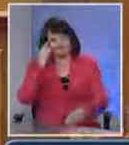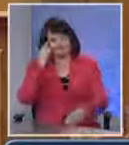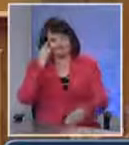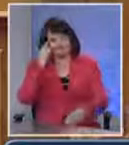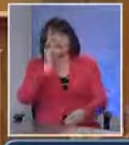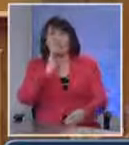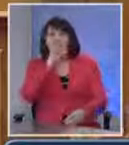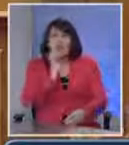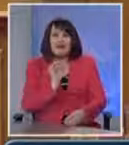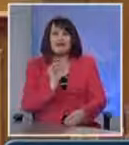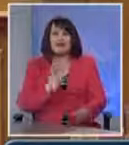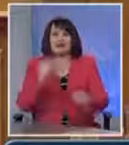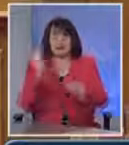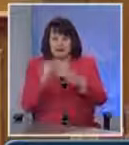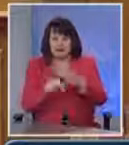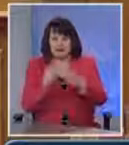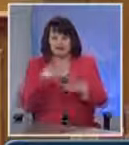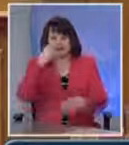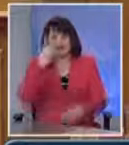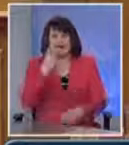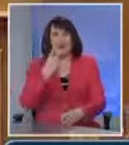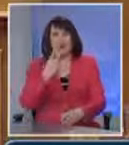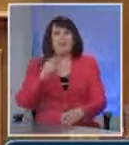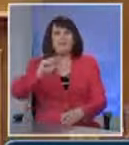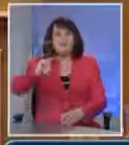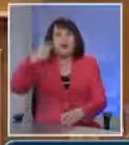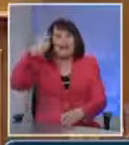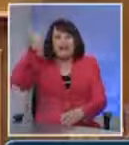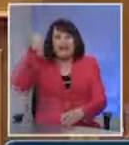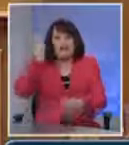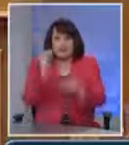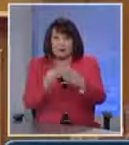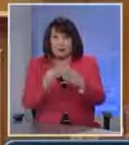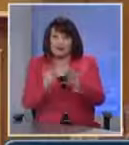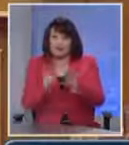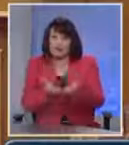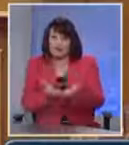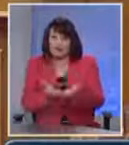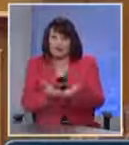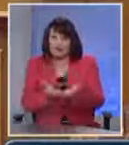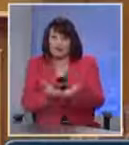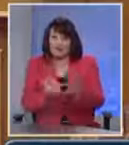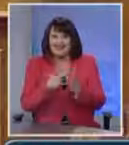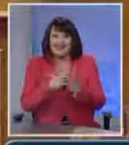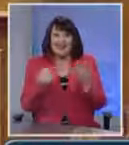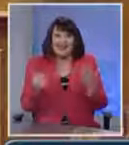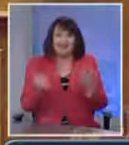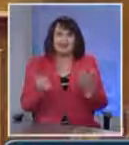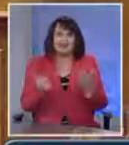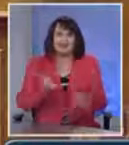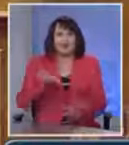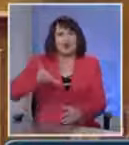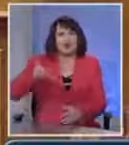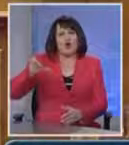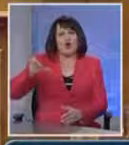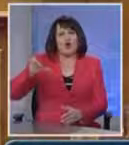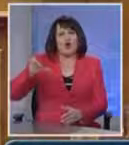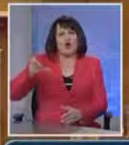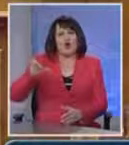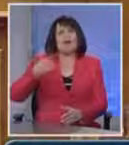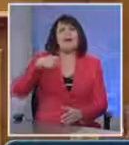να δώσει ψήφους στην Α Λυκείου, σε αυτούς δηλαδή που είναι 16 χρονών και μία